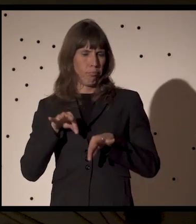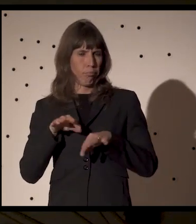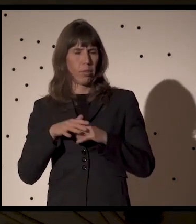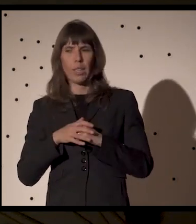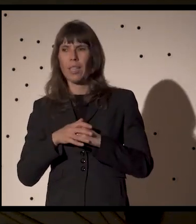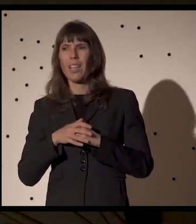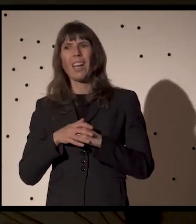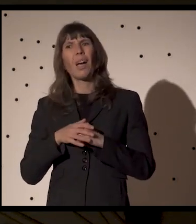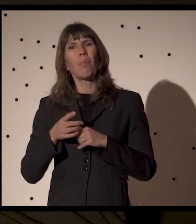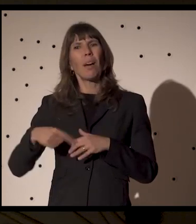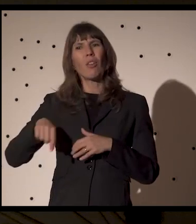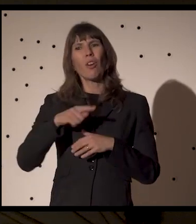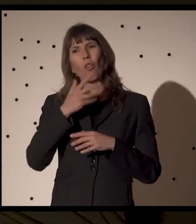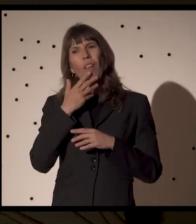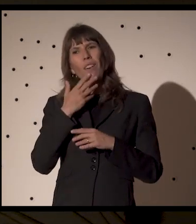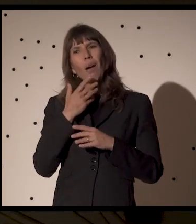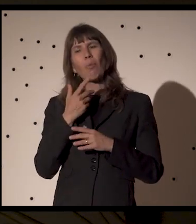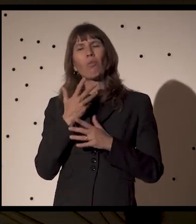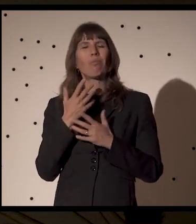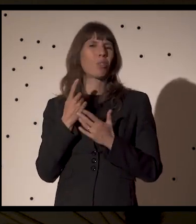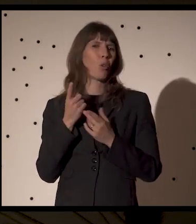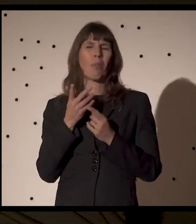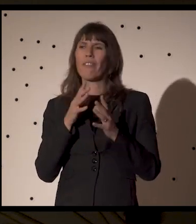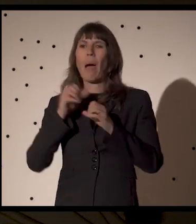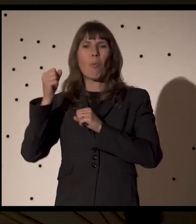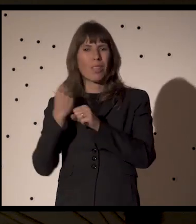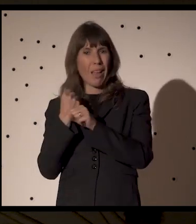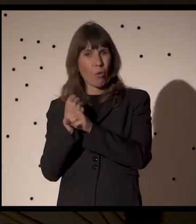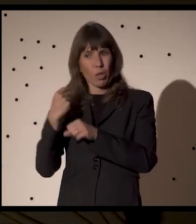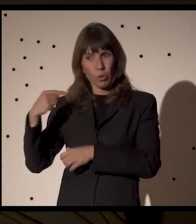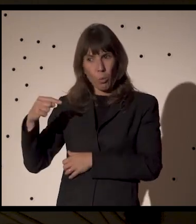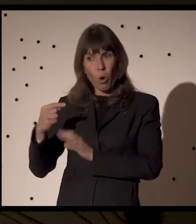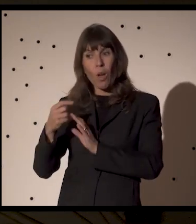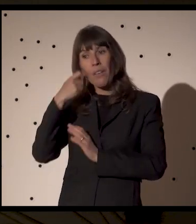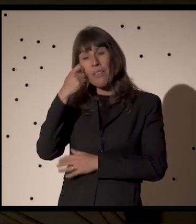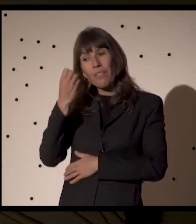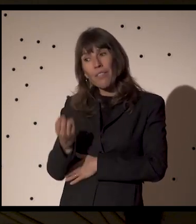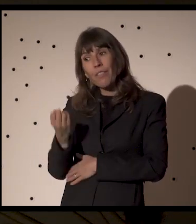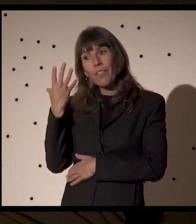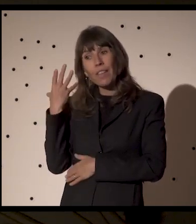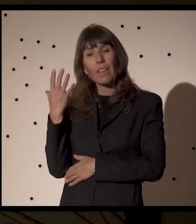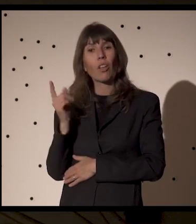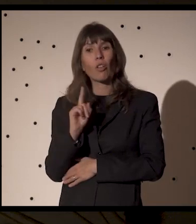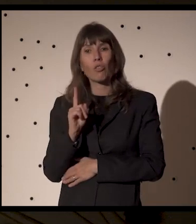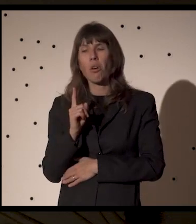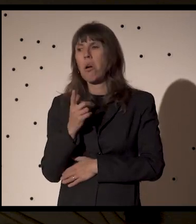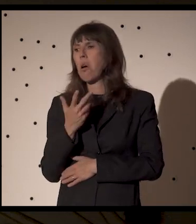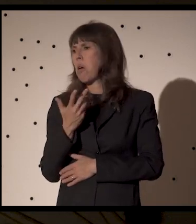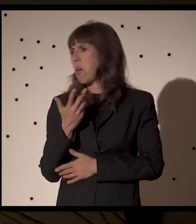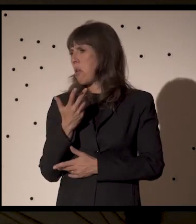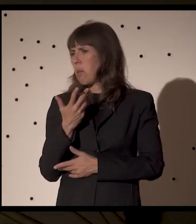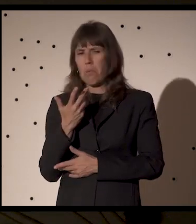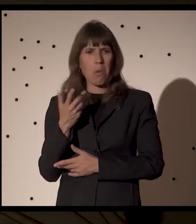sequenze dei Grandi Lavori di John Bett quindi non ci saranno i video ma galà disable Theatre